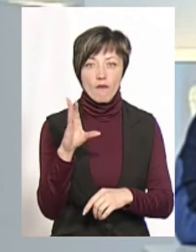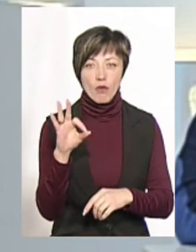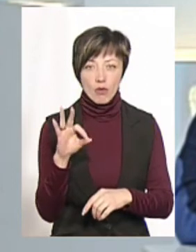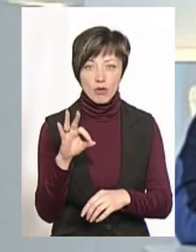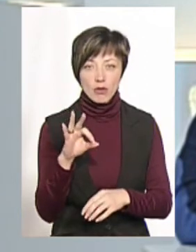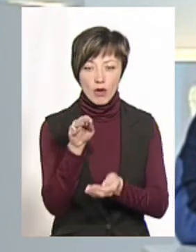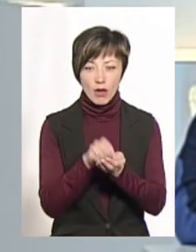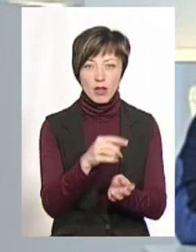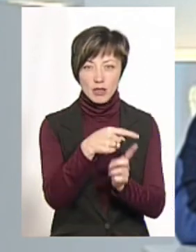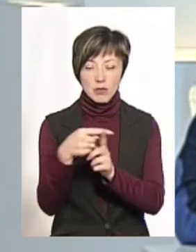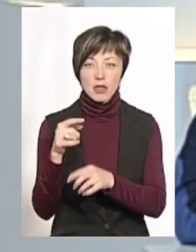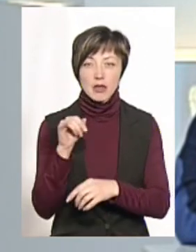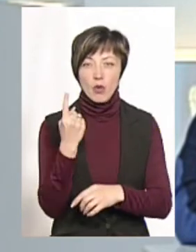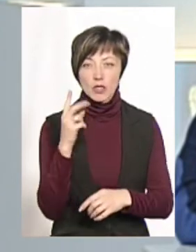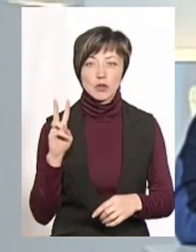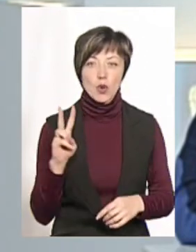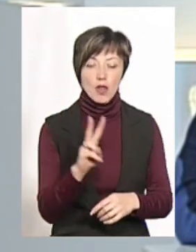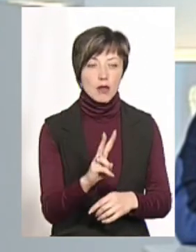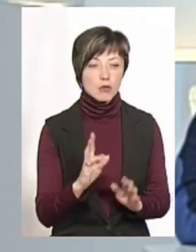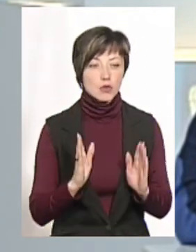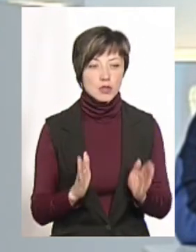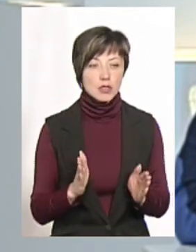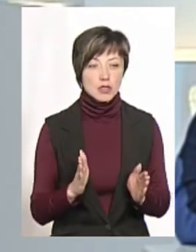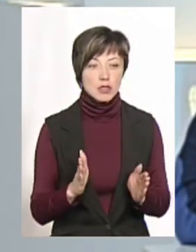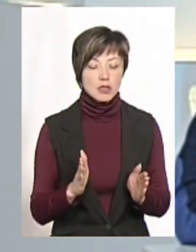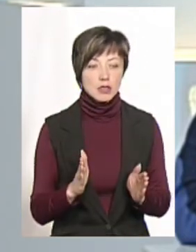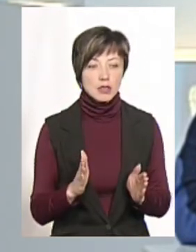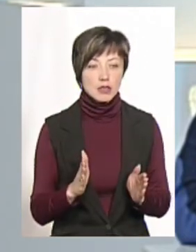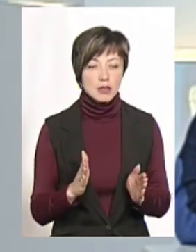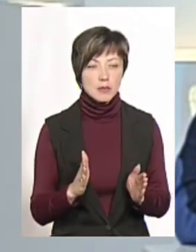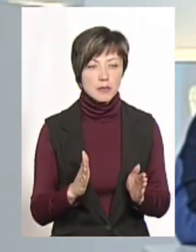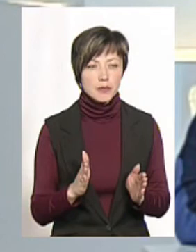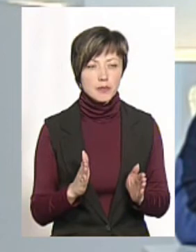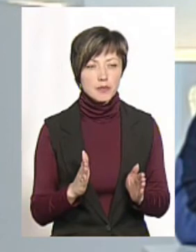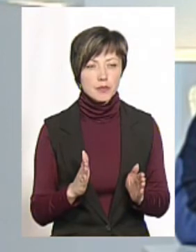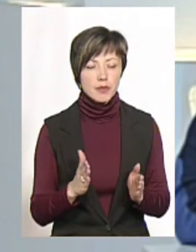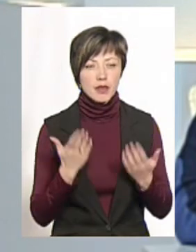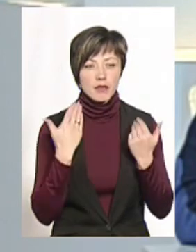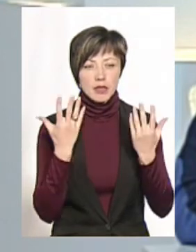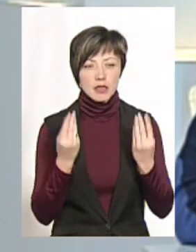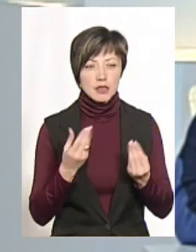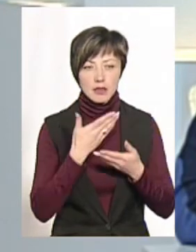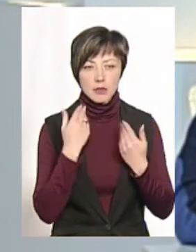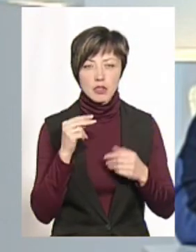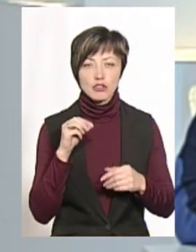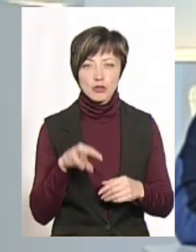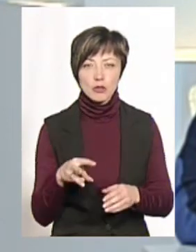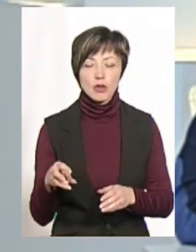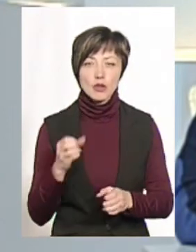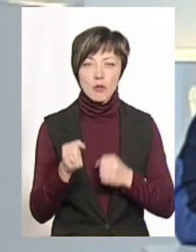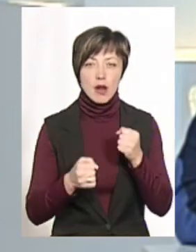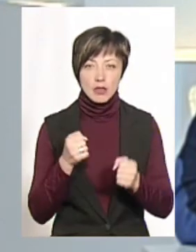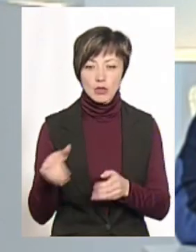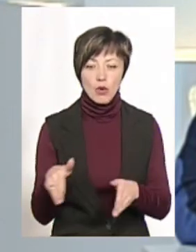тільки трійка ходить, і він ходить тільки в буднях там. Вихідної немає туди чим забрати. І дороги